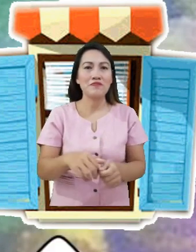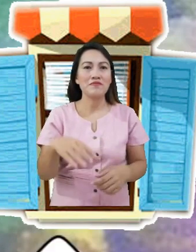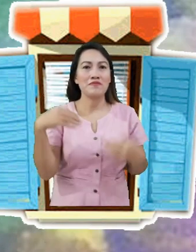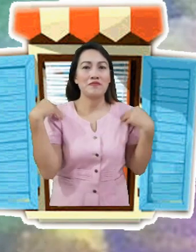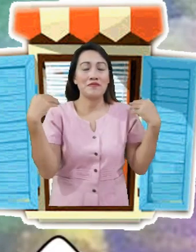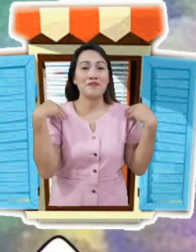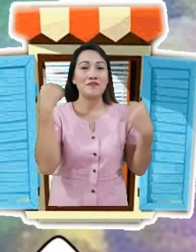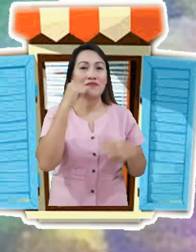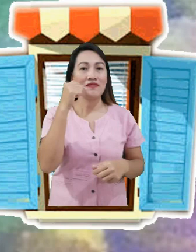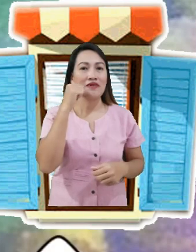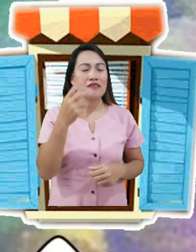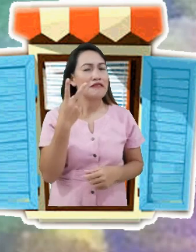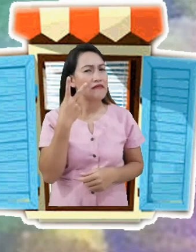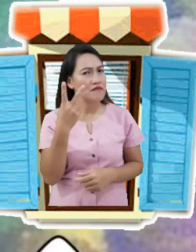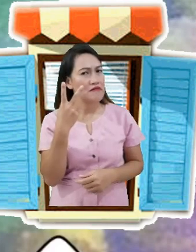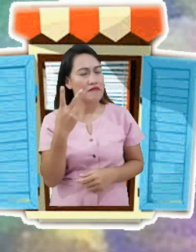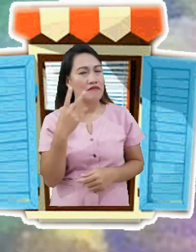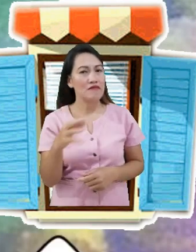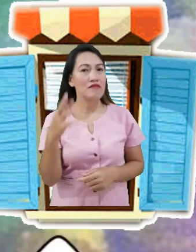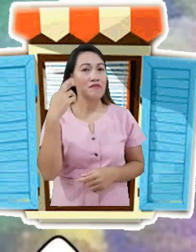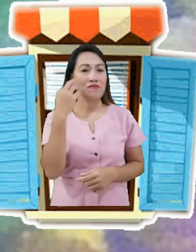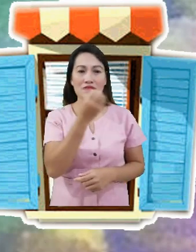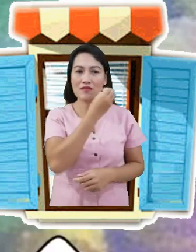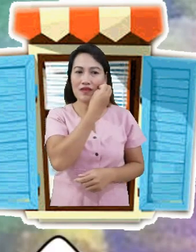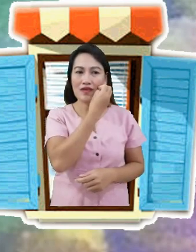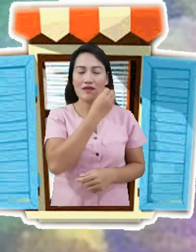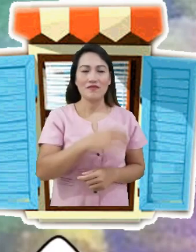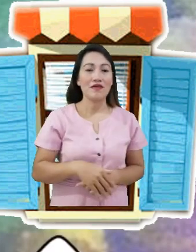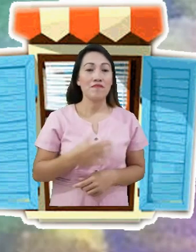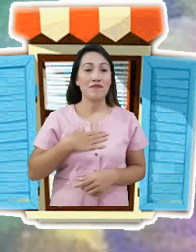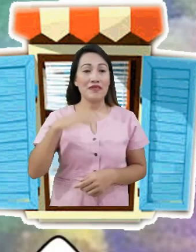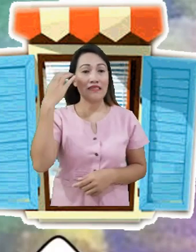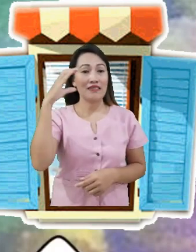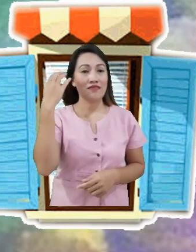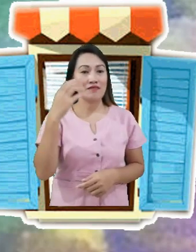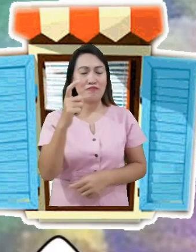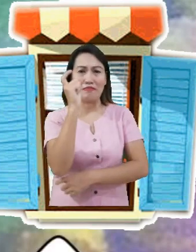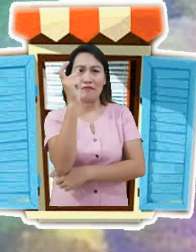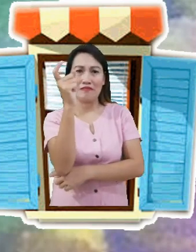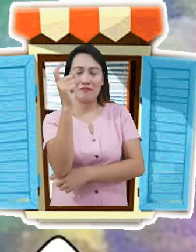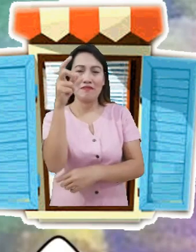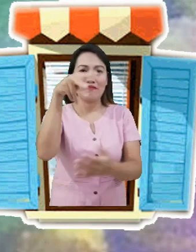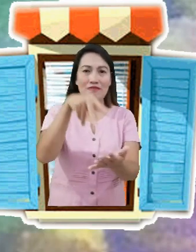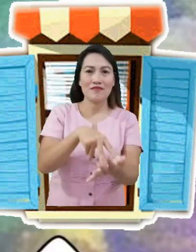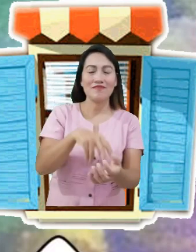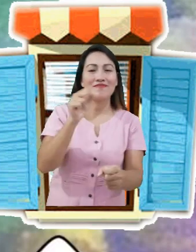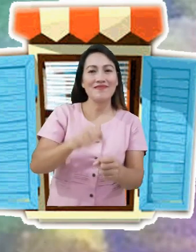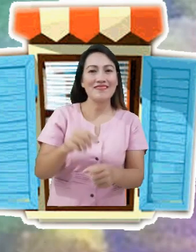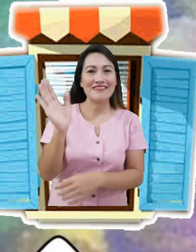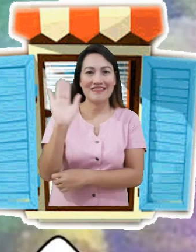palagay ko ay si Rosario ang aking pinsan. Dali-dali akong bumangon upang kumustahin siya.